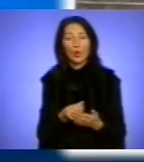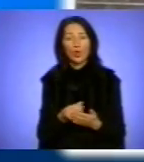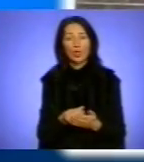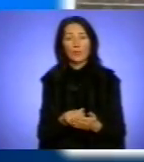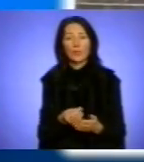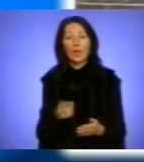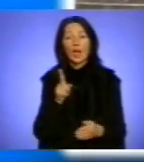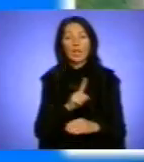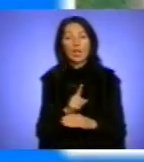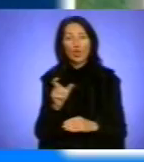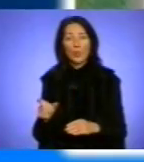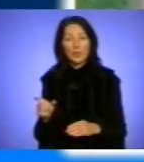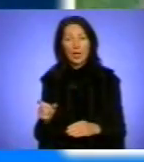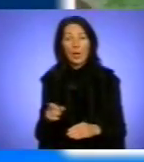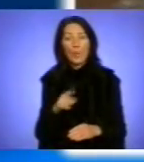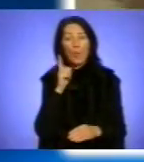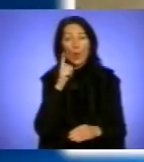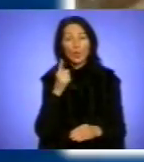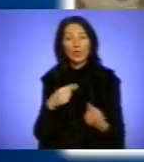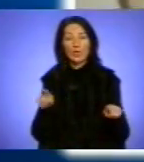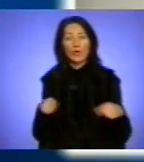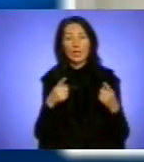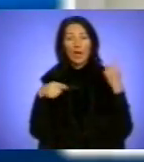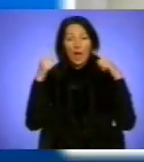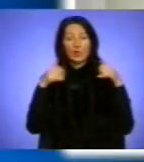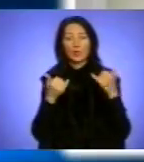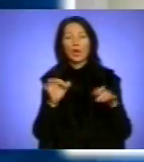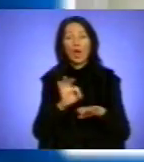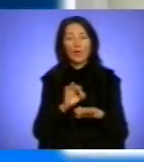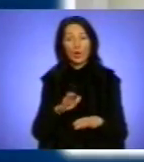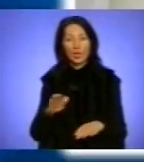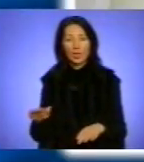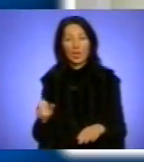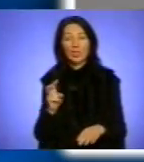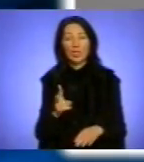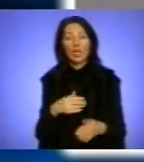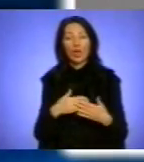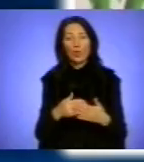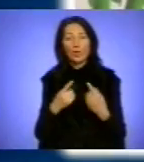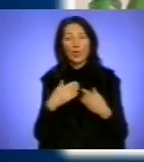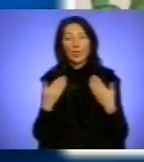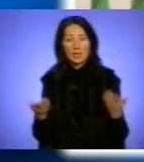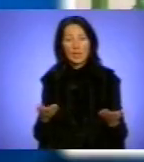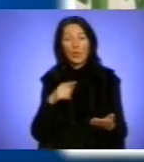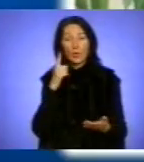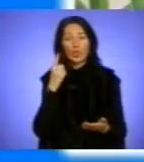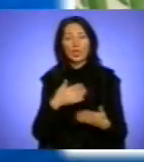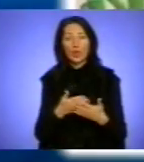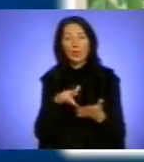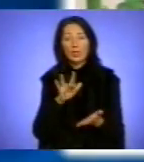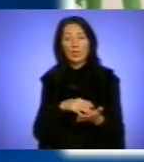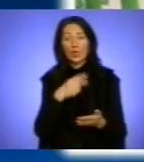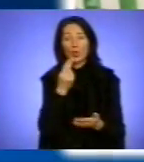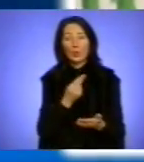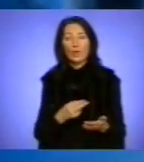Тернопільська молодь створила казку для хворих дітей. Члени громадської ініціативи «Молодіжний мистецький центр» розмалювали стіни обласній